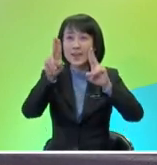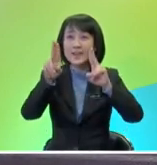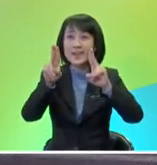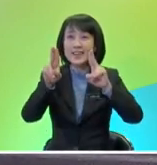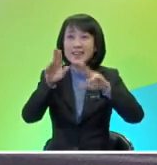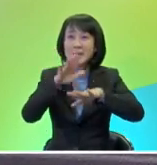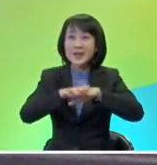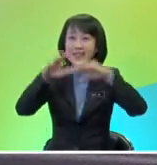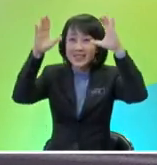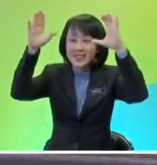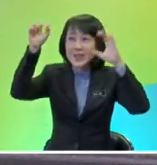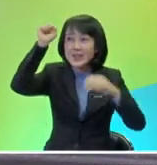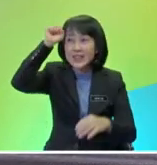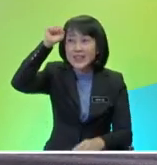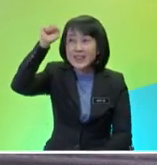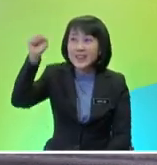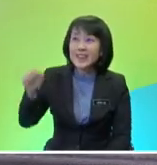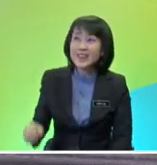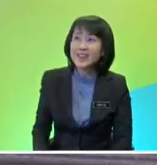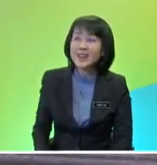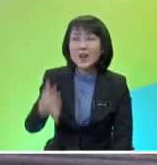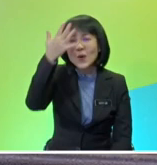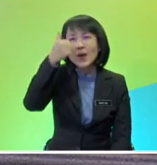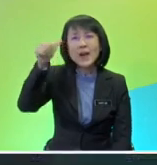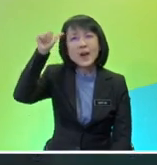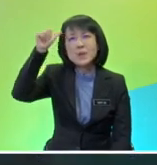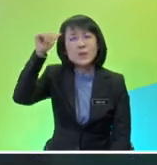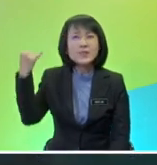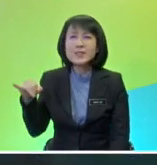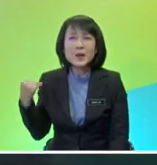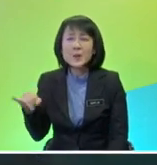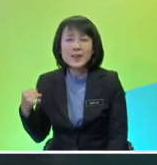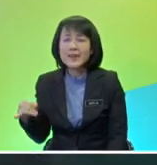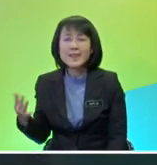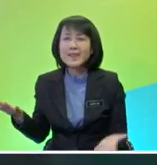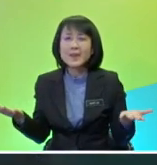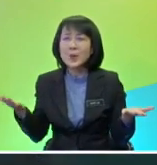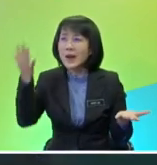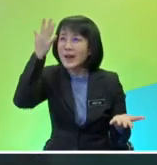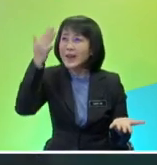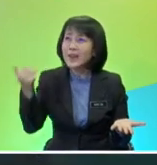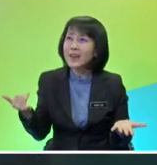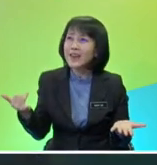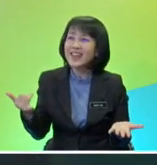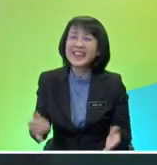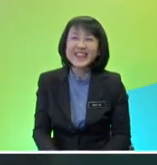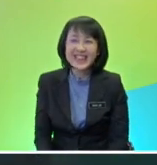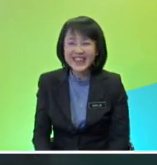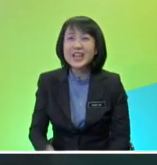tumpah. Cikgu, macam saya, kenapa dia gagal, cikgu? Mungkin bergantung kepada orangnya